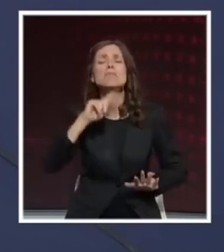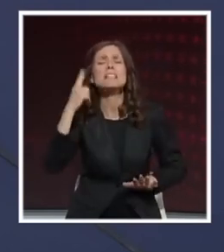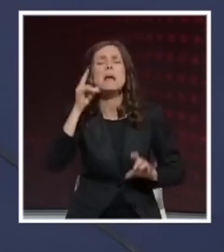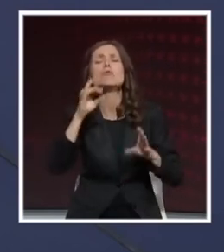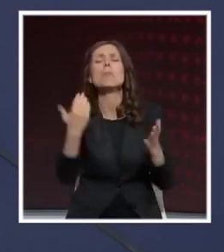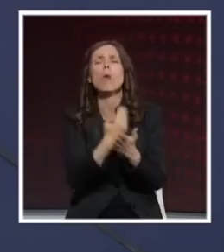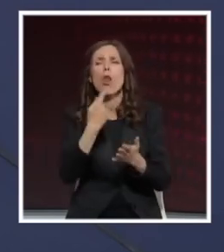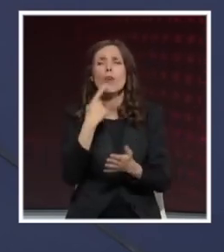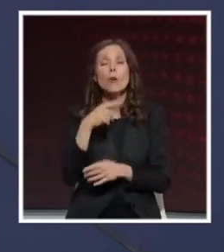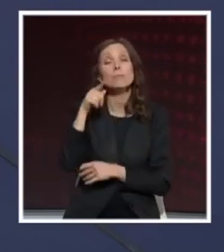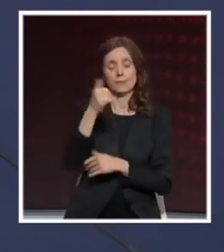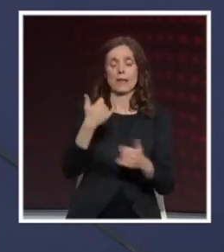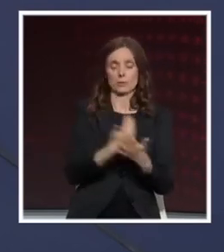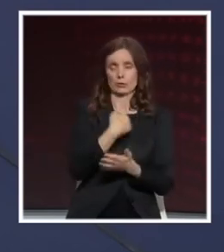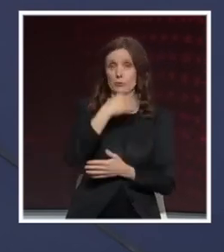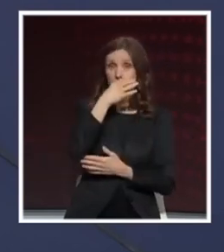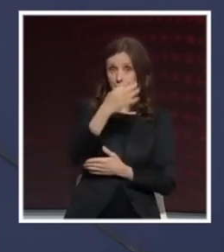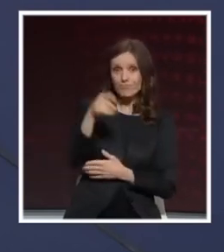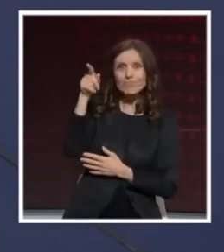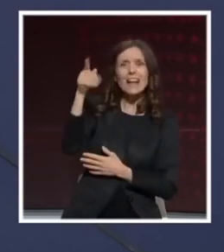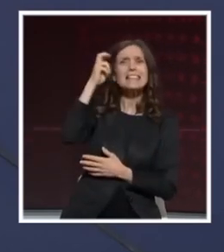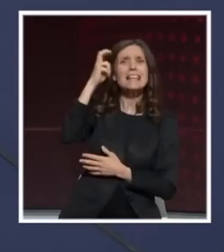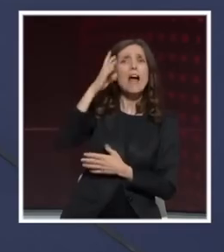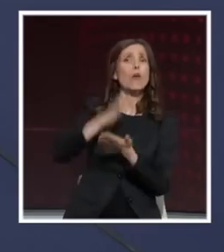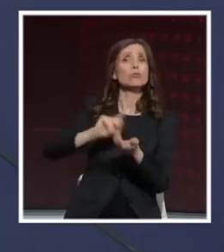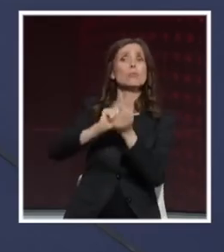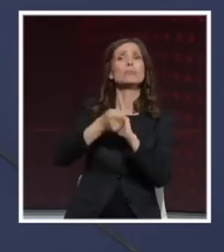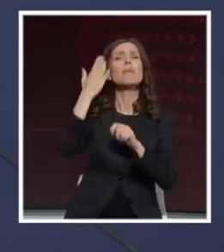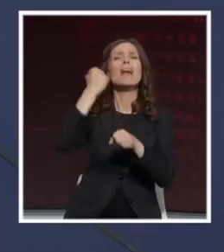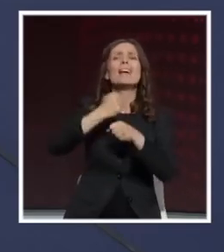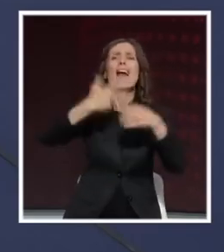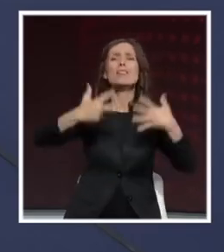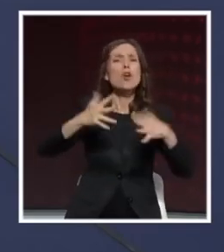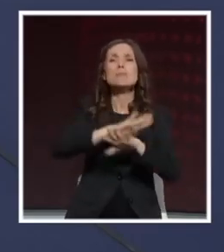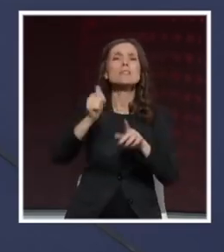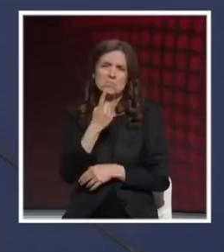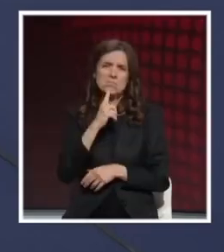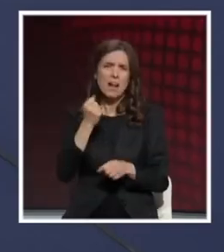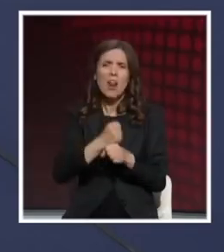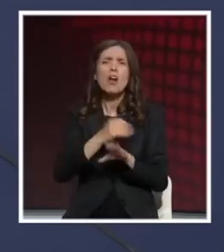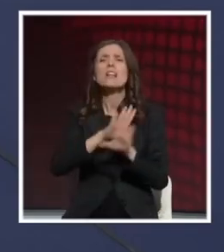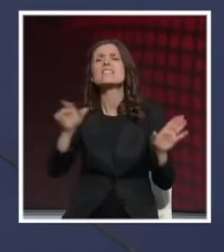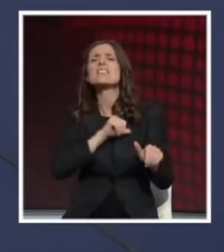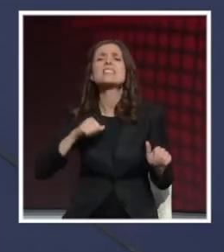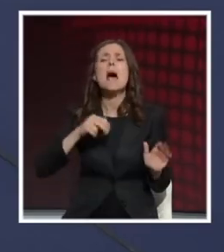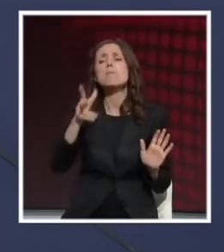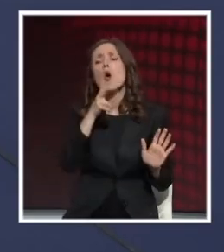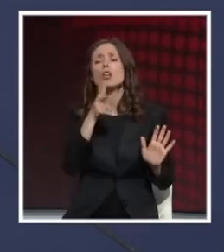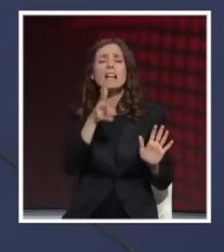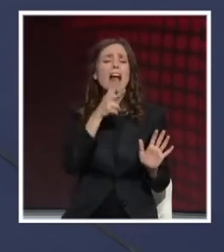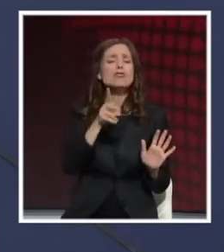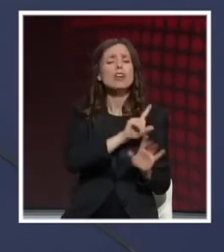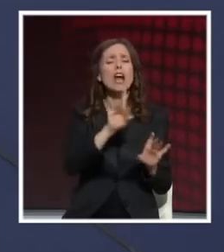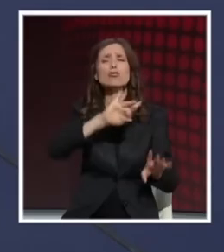Republika Crna Gora uvodi sedmočasovno radno vreme. Kakav je vaš odnos prema tome? Dok sam ja predsednik i dok budem